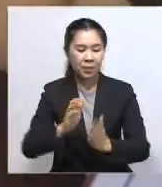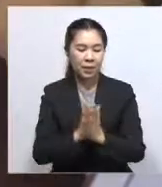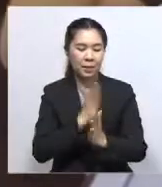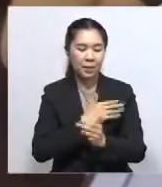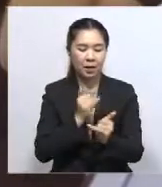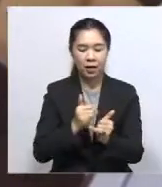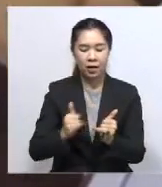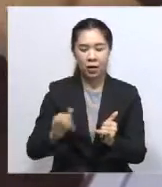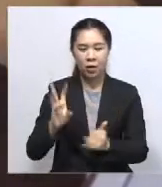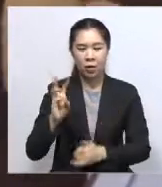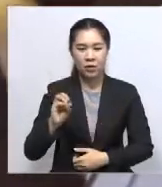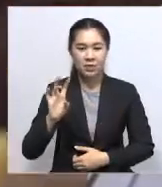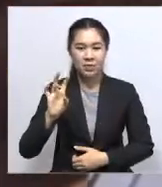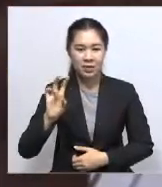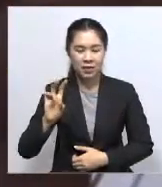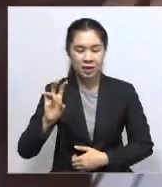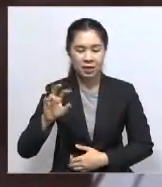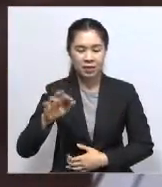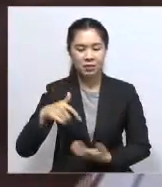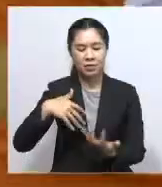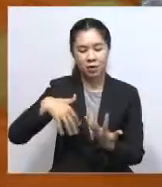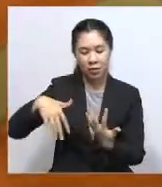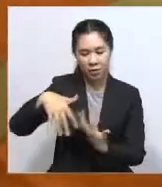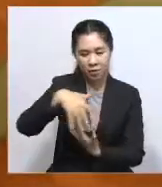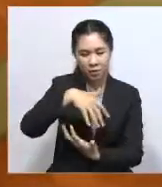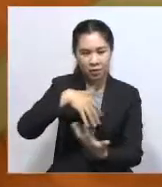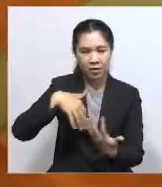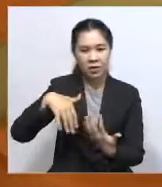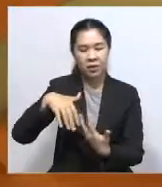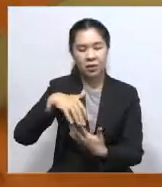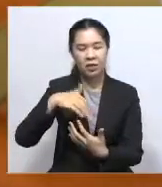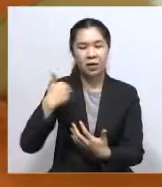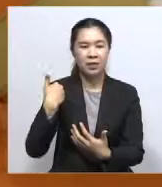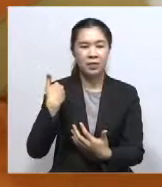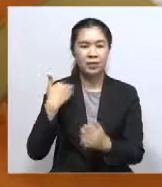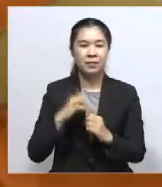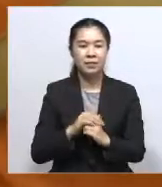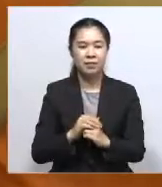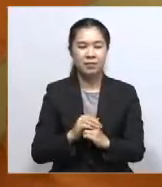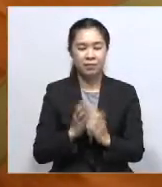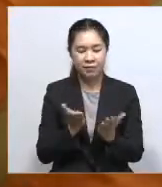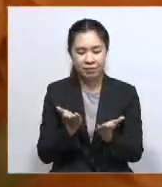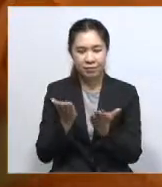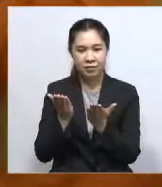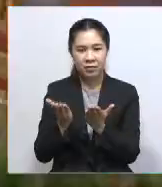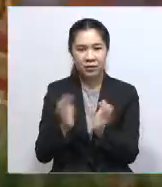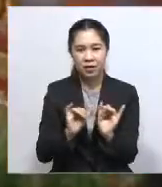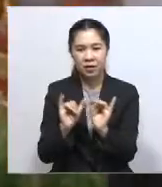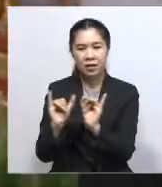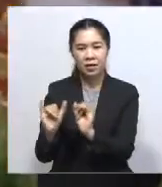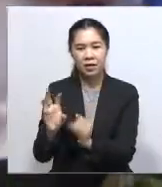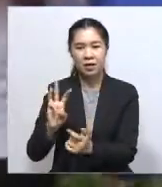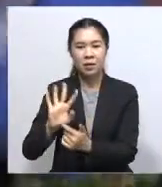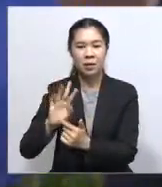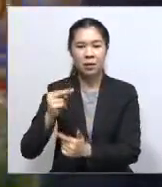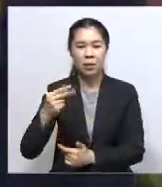พิธีเวียนเทียนพิธีทอดผ้าป่าสามัคคี4มุมเมืองและพิธีอัญเชิญพระบรมสารีริกธาตุกลับพระบรมมหารา